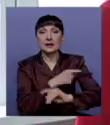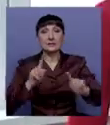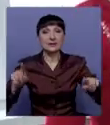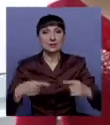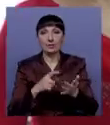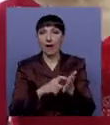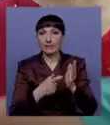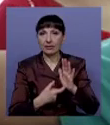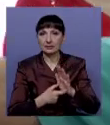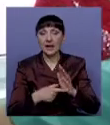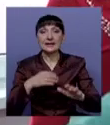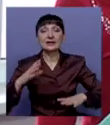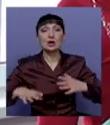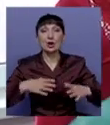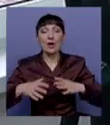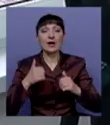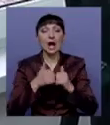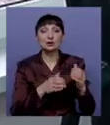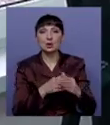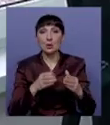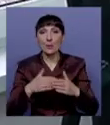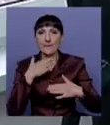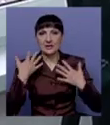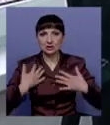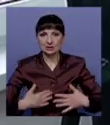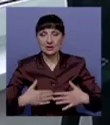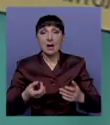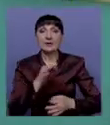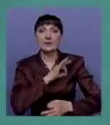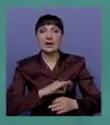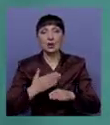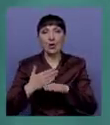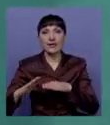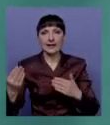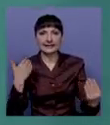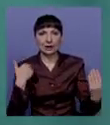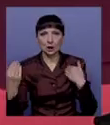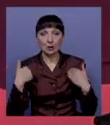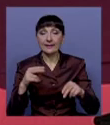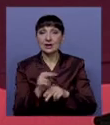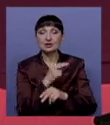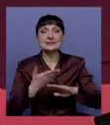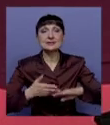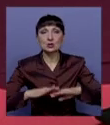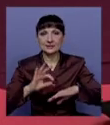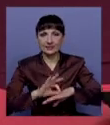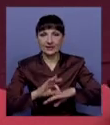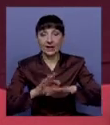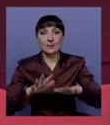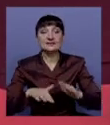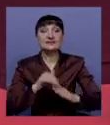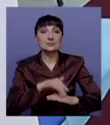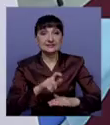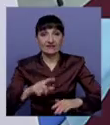реабилитационными кабинетами. Для тренировки каждой группы мышц тут применяются отдельные тренажеры. Ну а для лечения тяжелых заболеваний местные